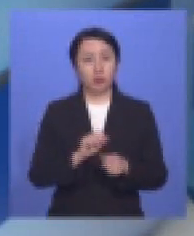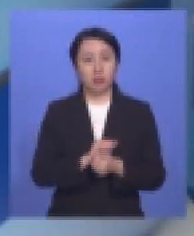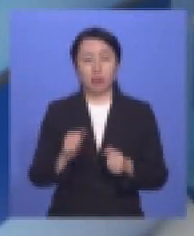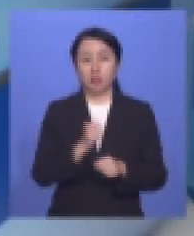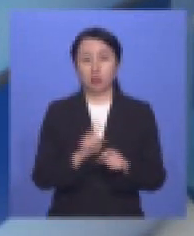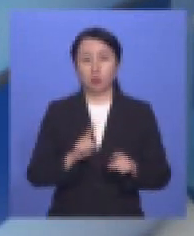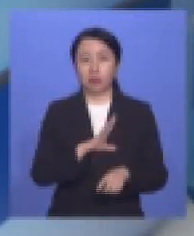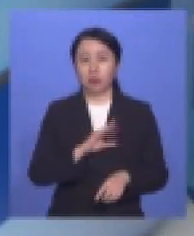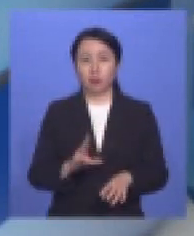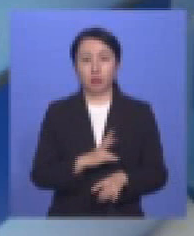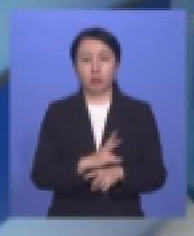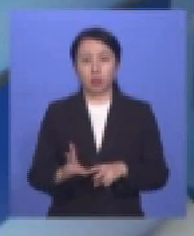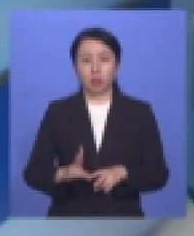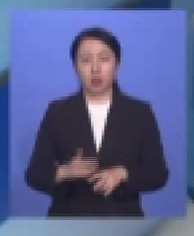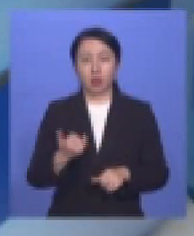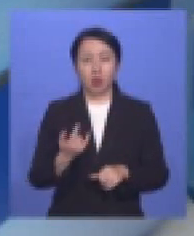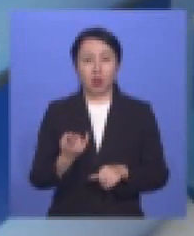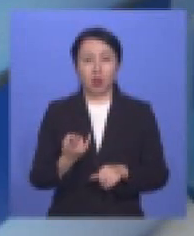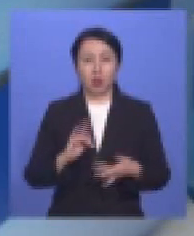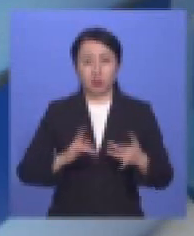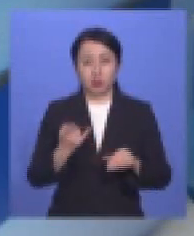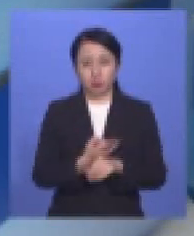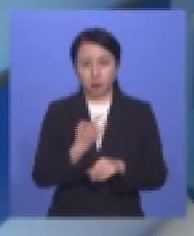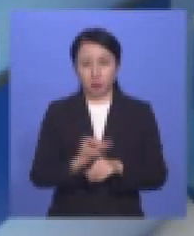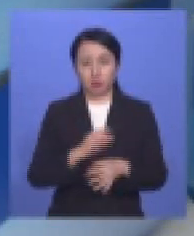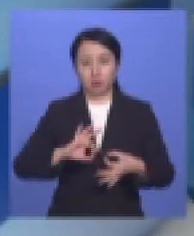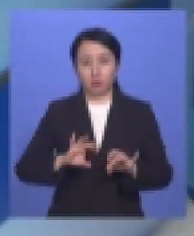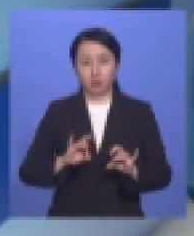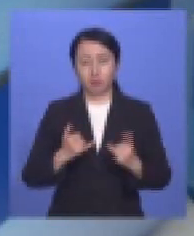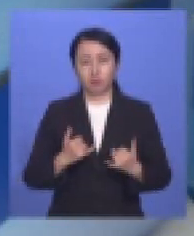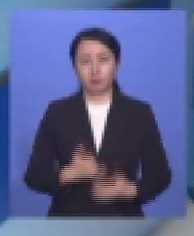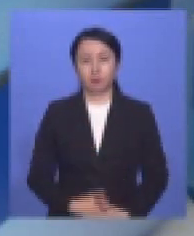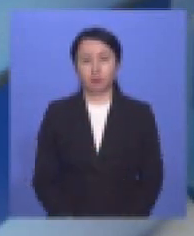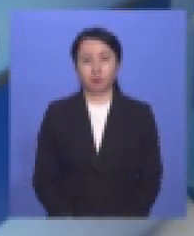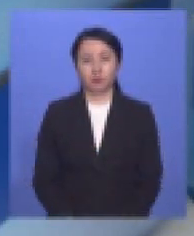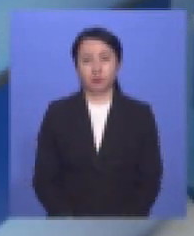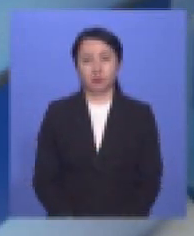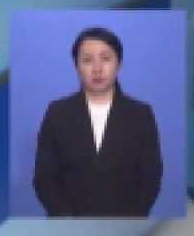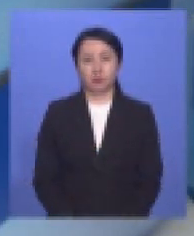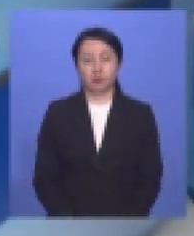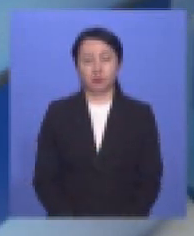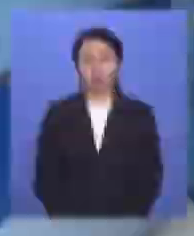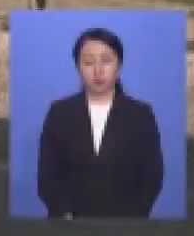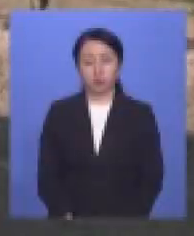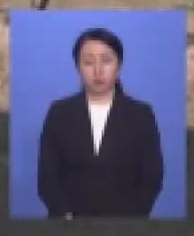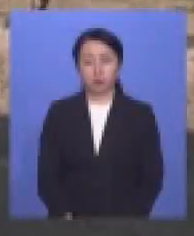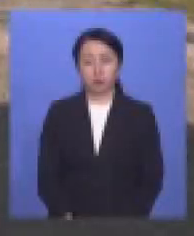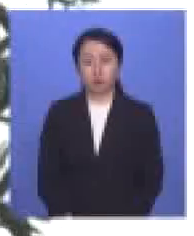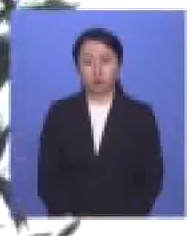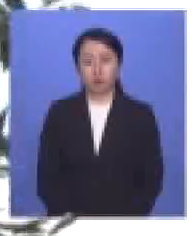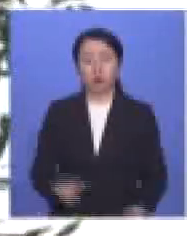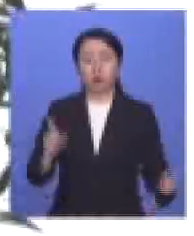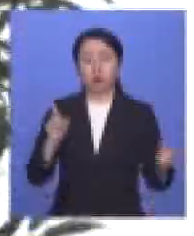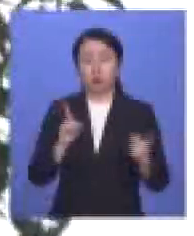нельзя делать, чтобы не стать жертвой злоумышленников из сети. Подробности в сюжете пресс-службы департамента полиции. Встречи